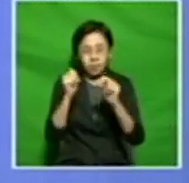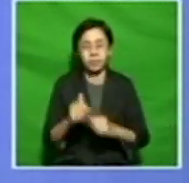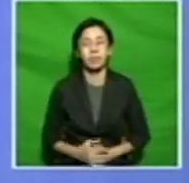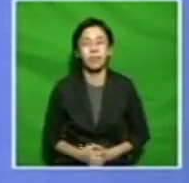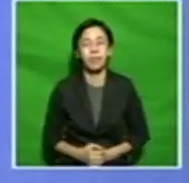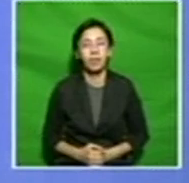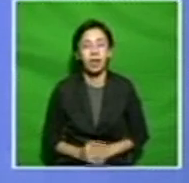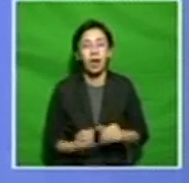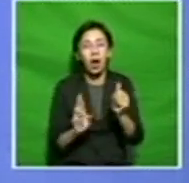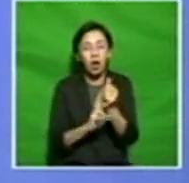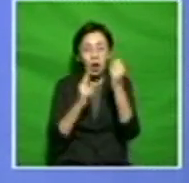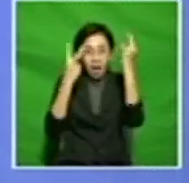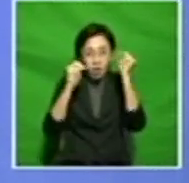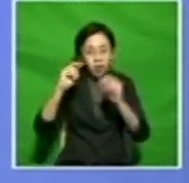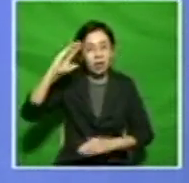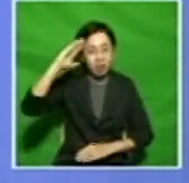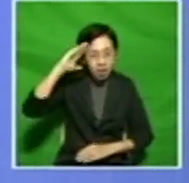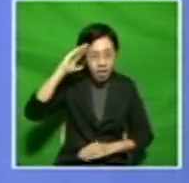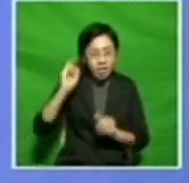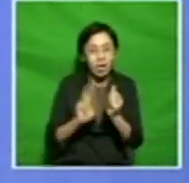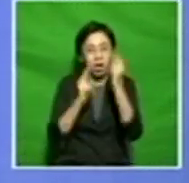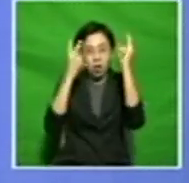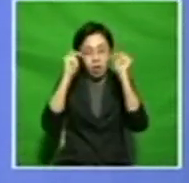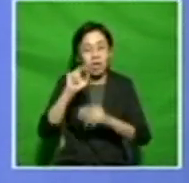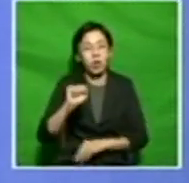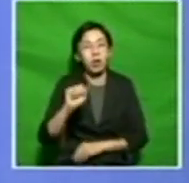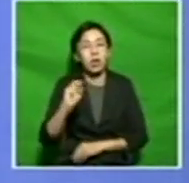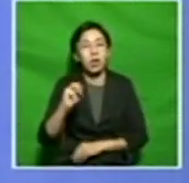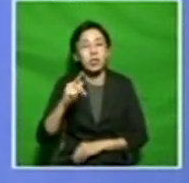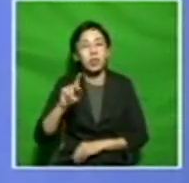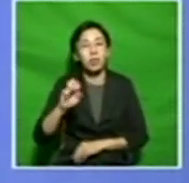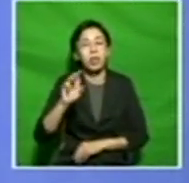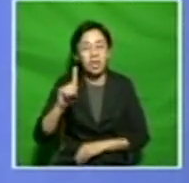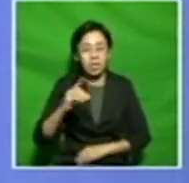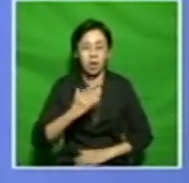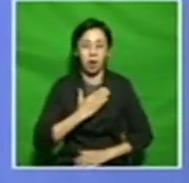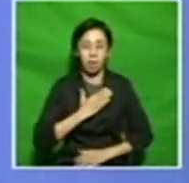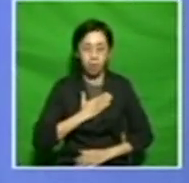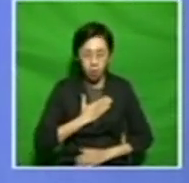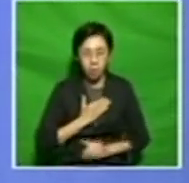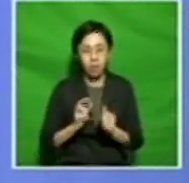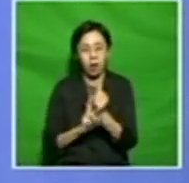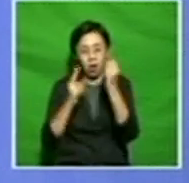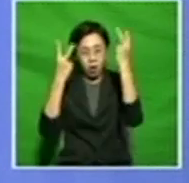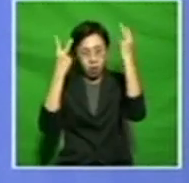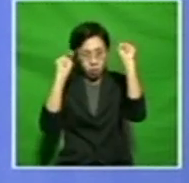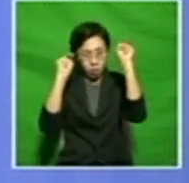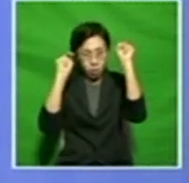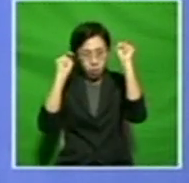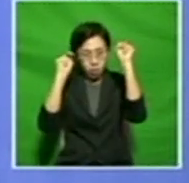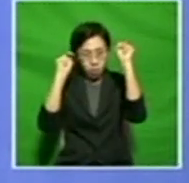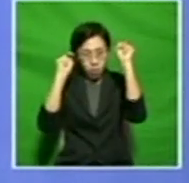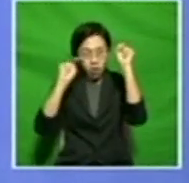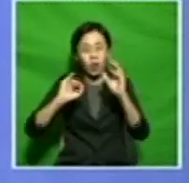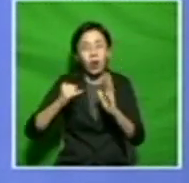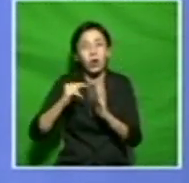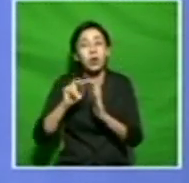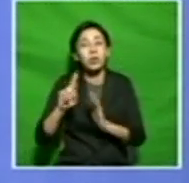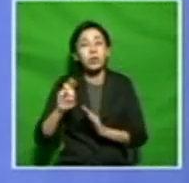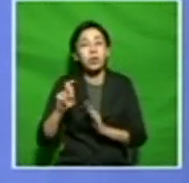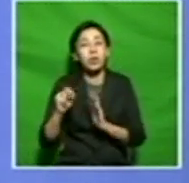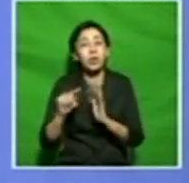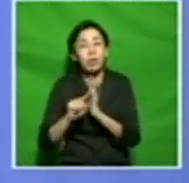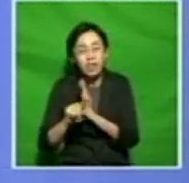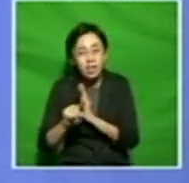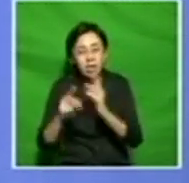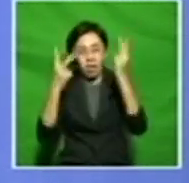คือท่านรองนายกประวิตรท่านรองนายกสมคิดผมท่านรองนายกจุลินท่านรองนายกอนุ